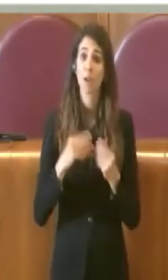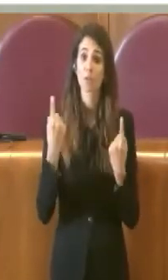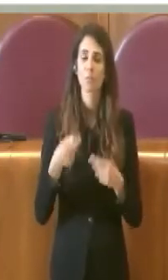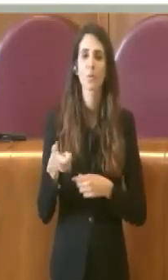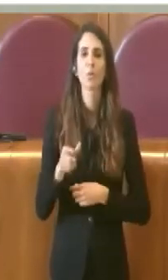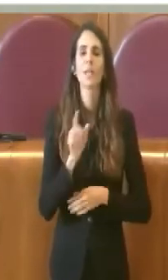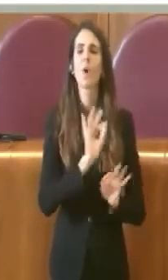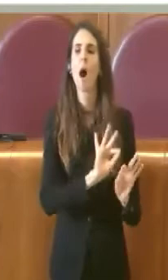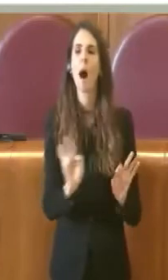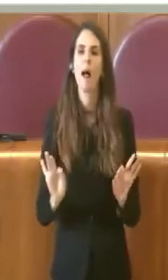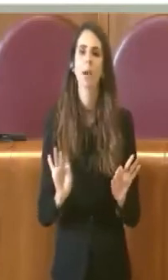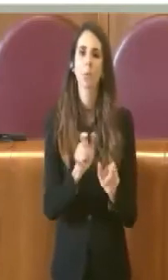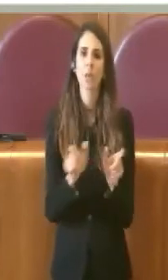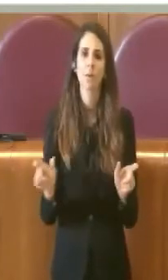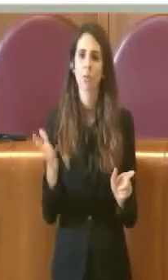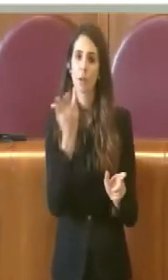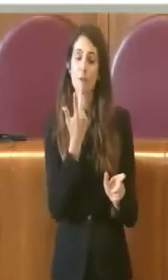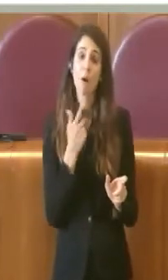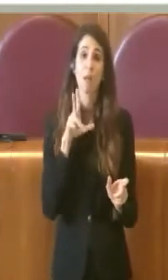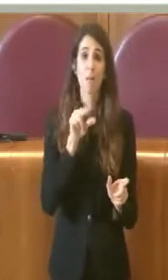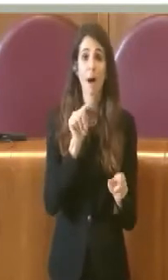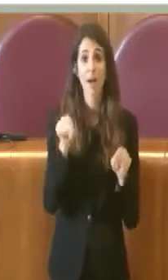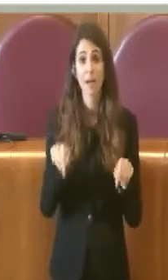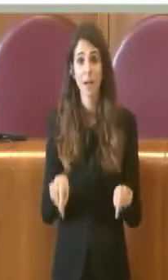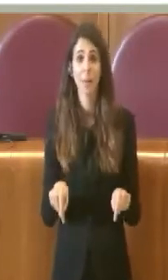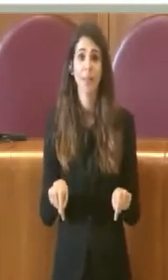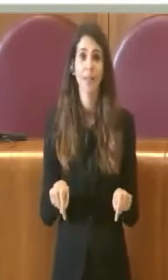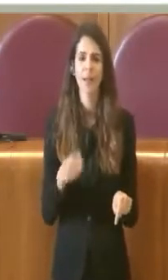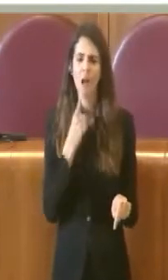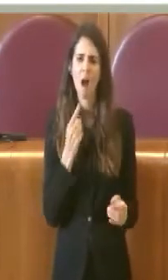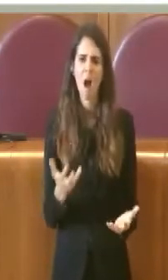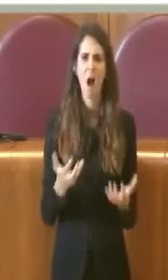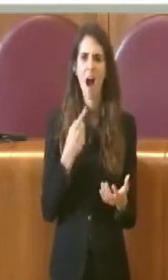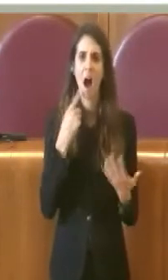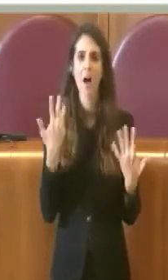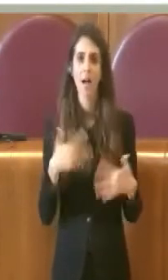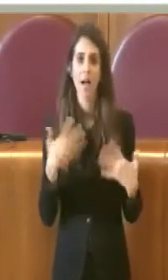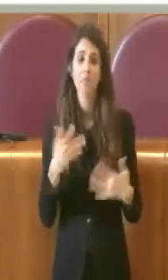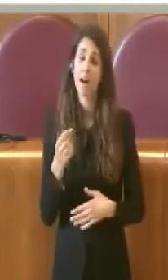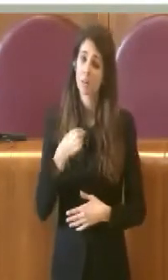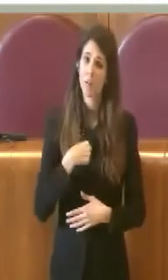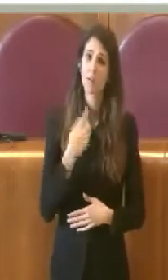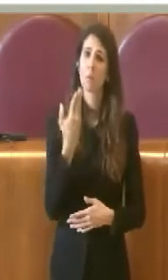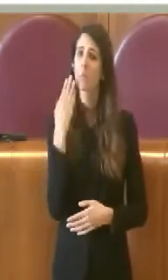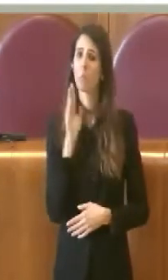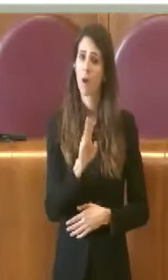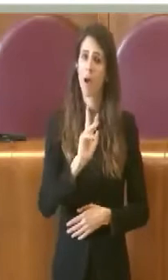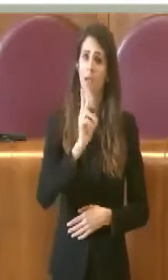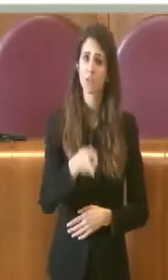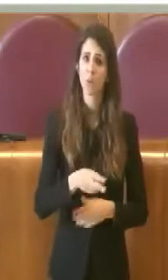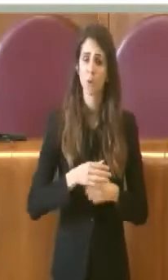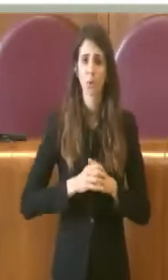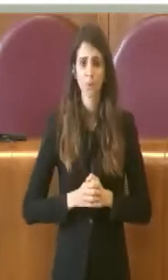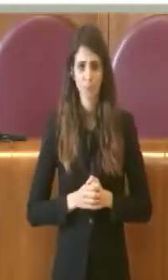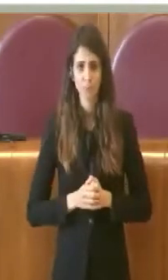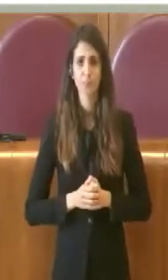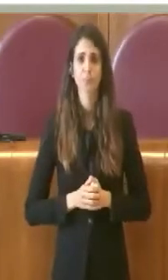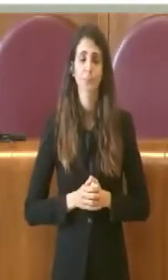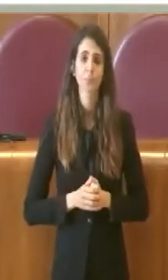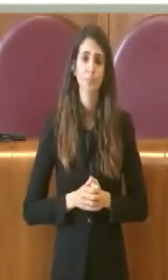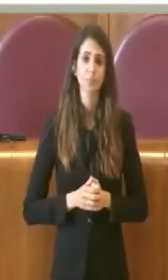voluto parlare in quest'Aula con assoluta franchezza. Con altrettanta franchezza dico una